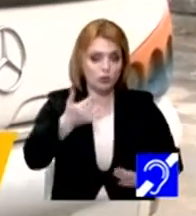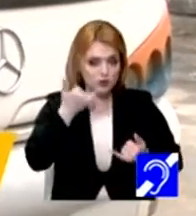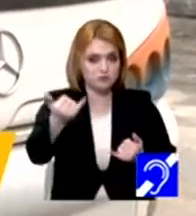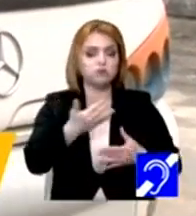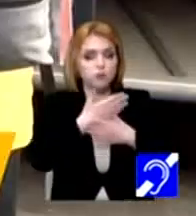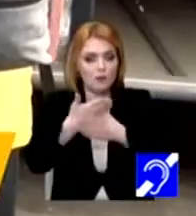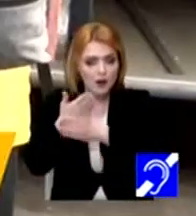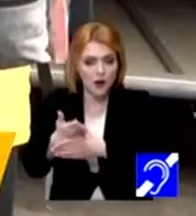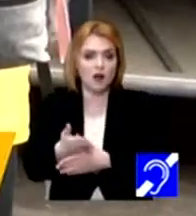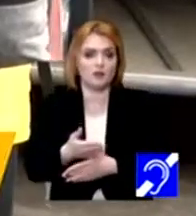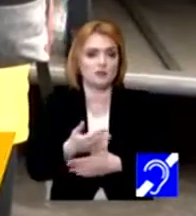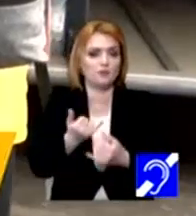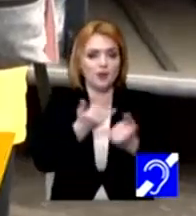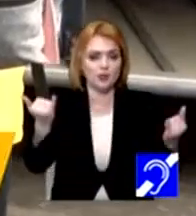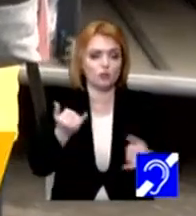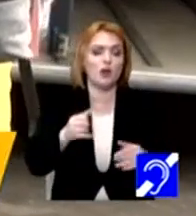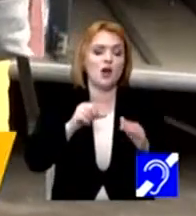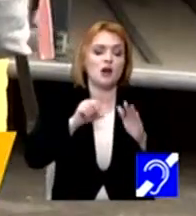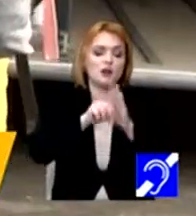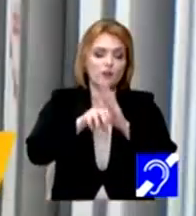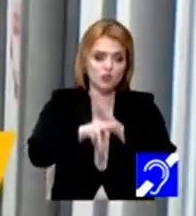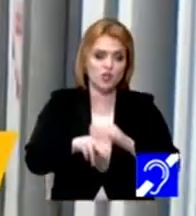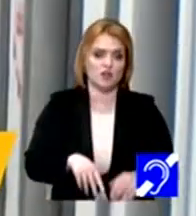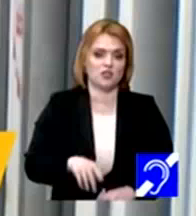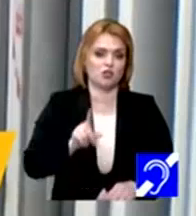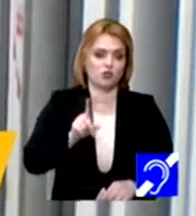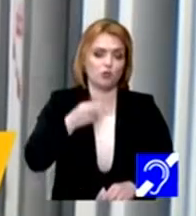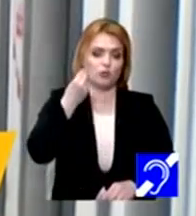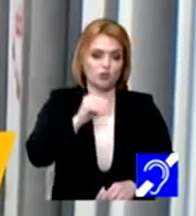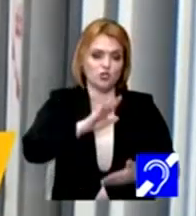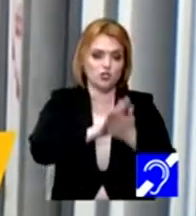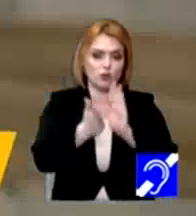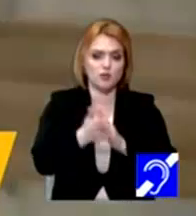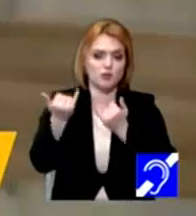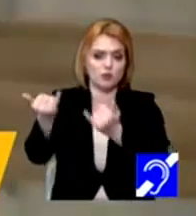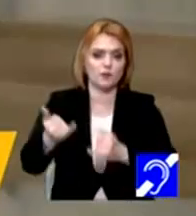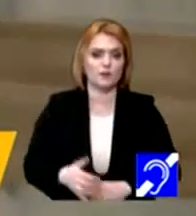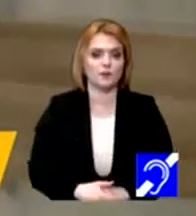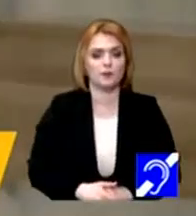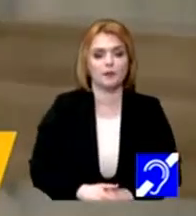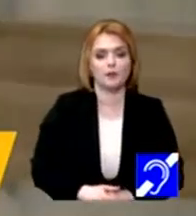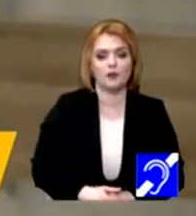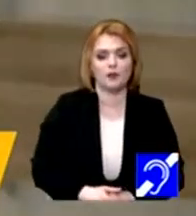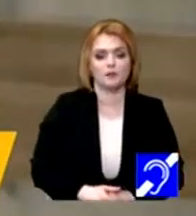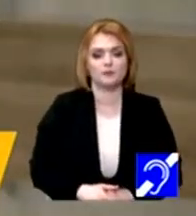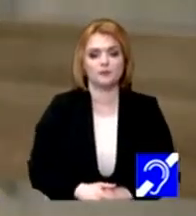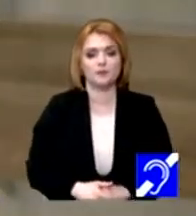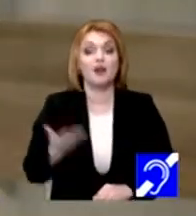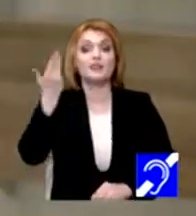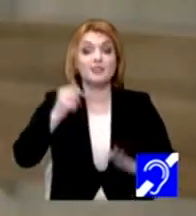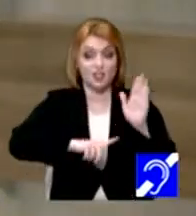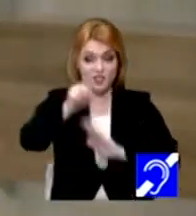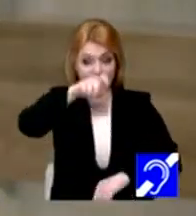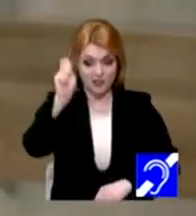și resurse pentru a gestiona criza refugiaților ucraineni ajunși în Republica Moldova. După 2-3 zile de la declanșarea